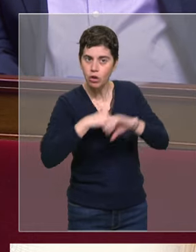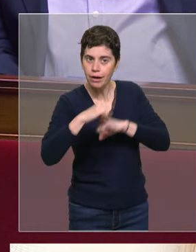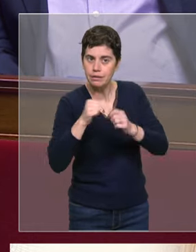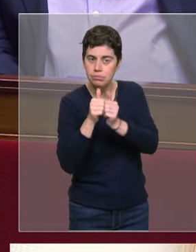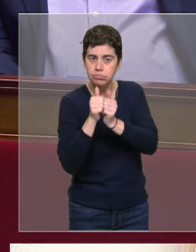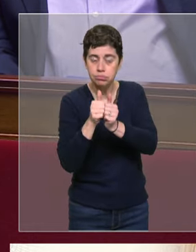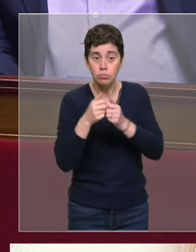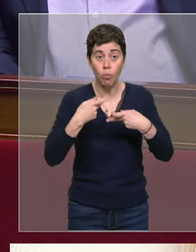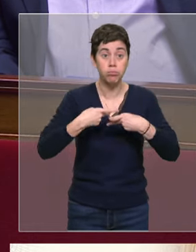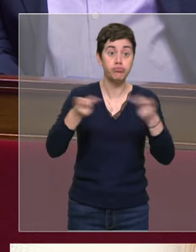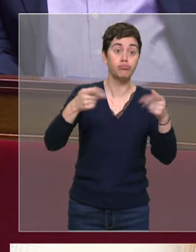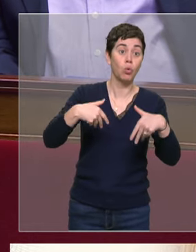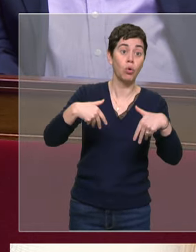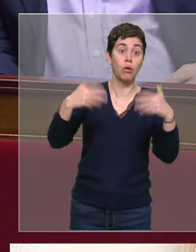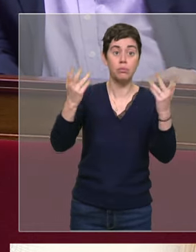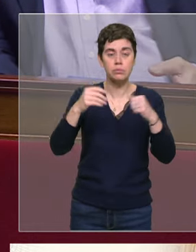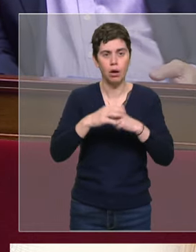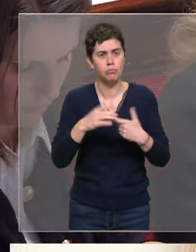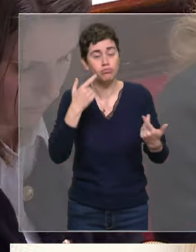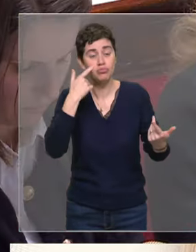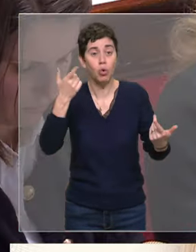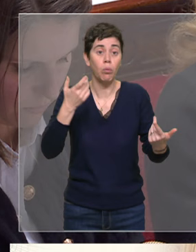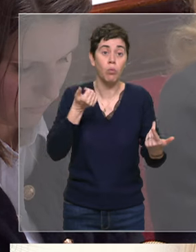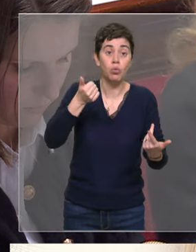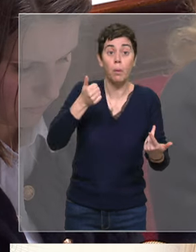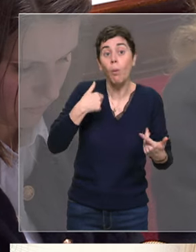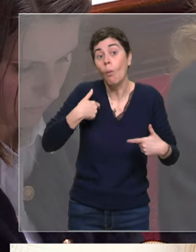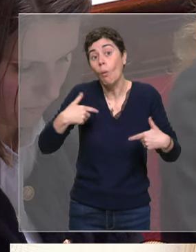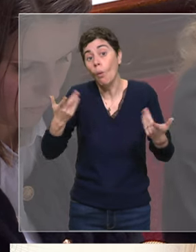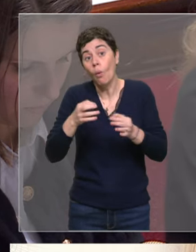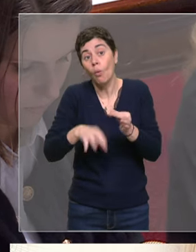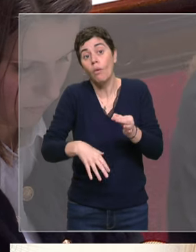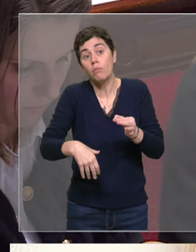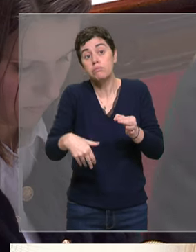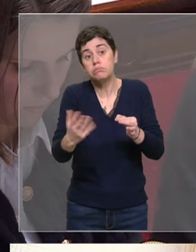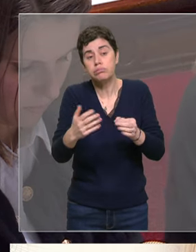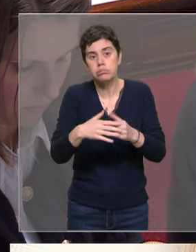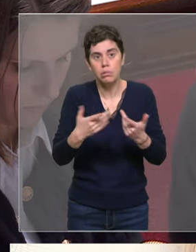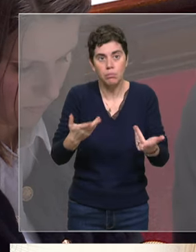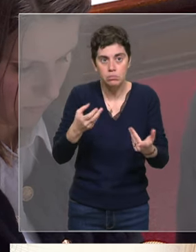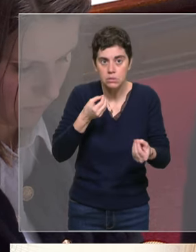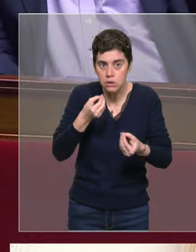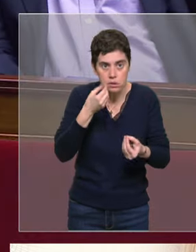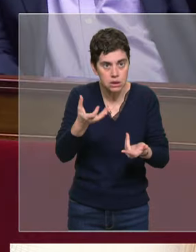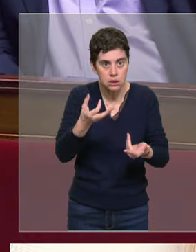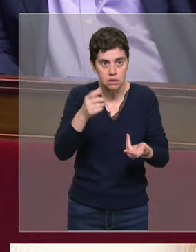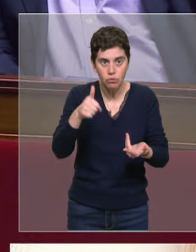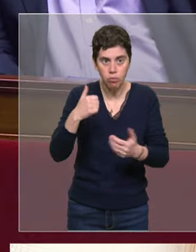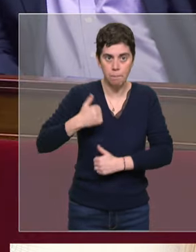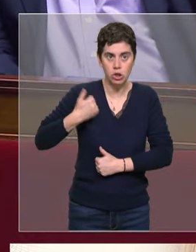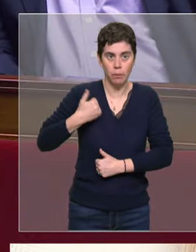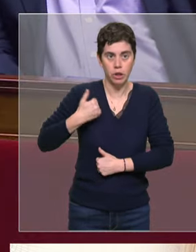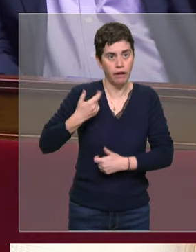légèreté, comme si son auteur n'en mesurait pas toute la portée, sonne comme une fuite en avant militariste totalement